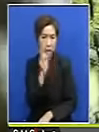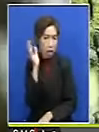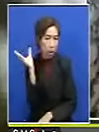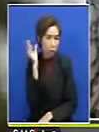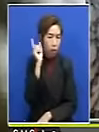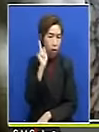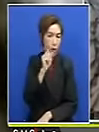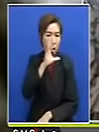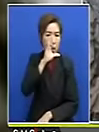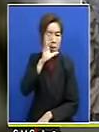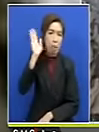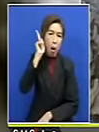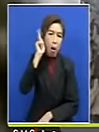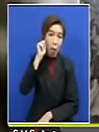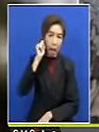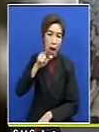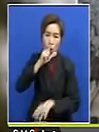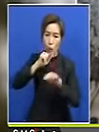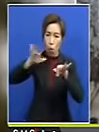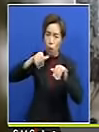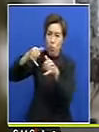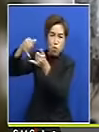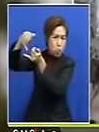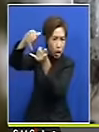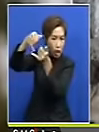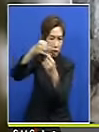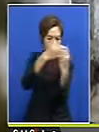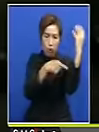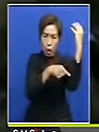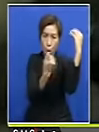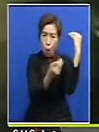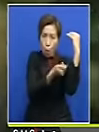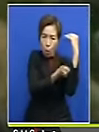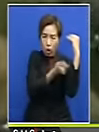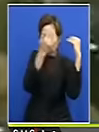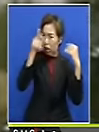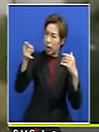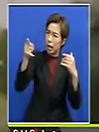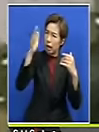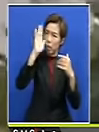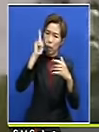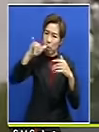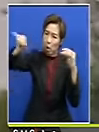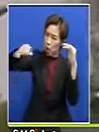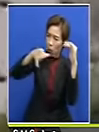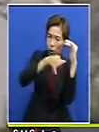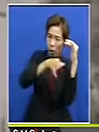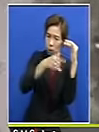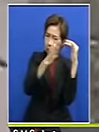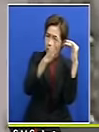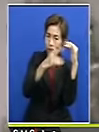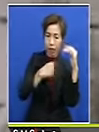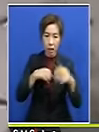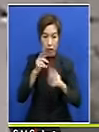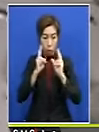พ่อแม่นกร้องอยู่ห่างๆแต่ว่าไม่ยอมบินลงมาป้อนอาหารก็เกิดความสงสัยนะคะทำไมก็เลยเดินเข้าไปใกล้ๆต้นกาล